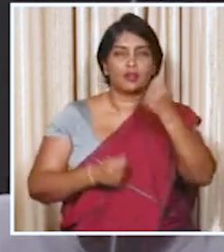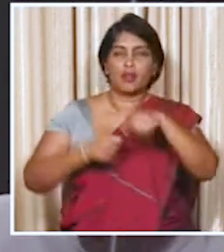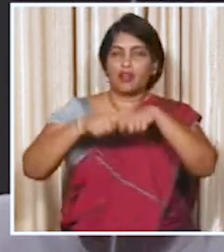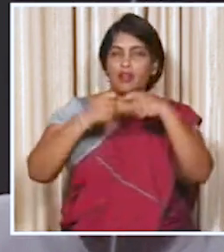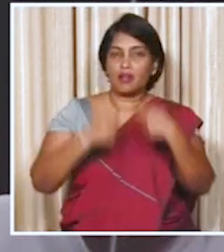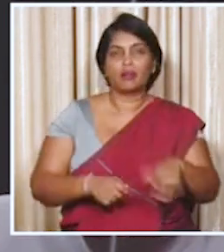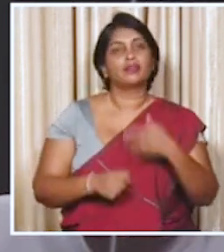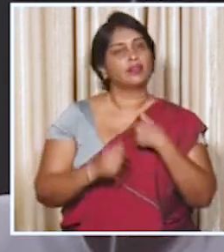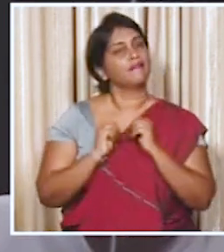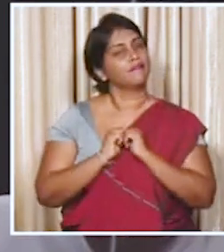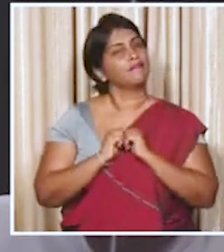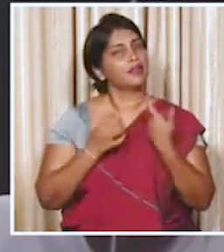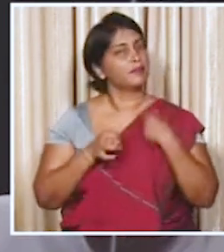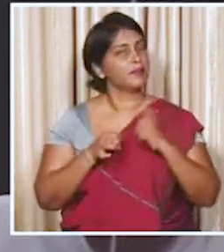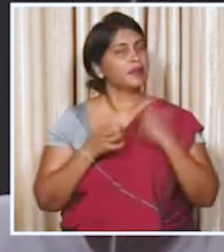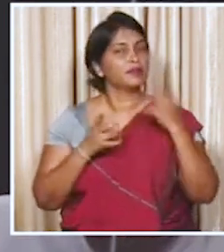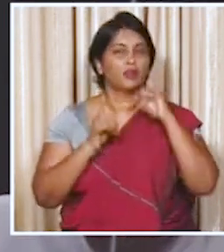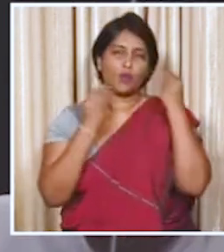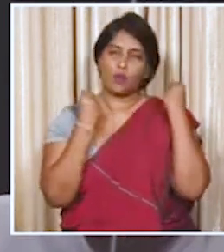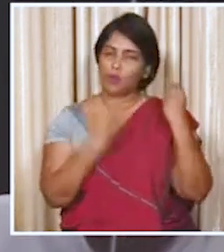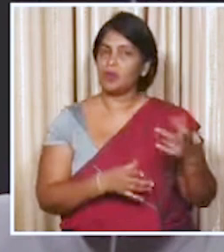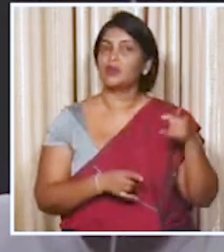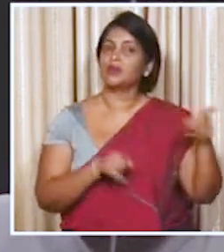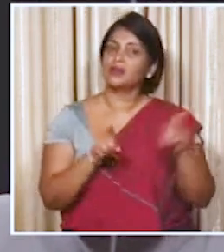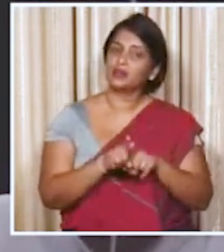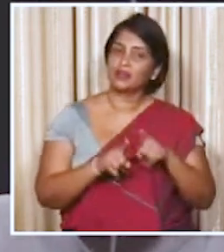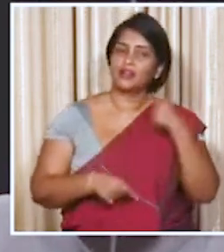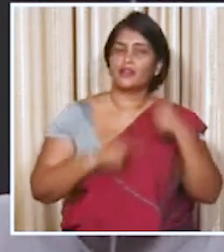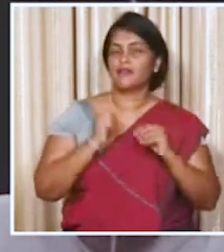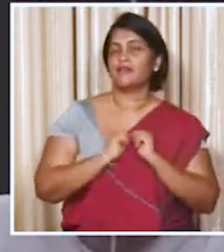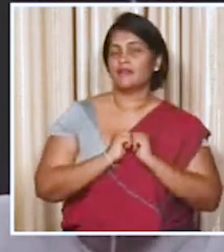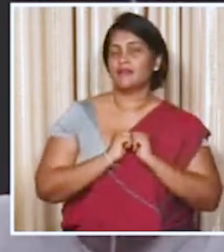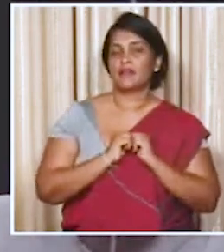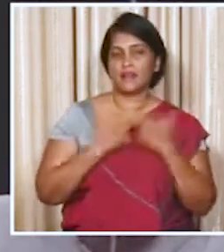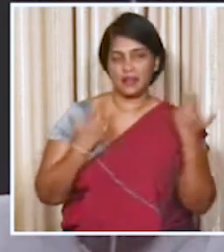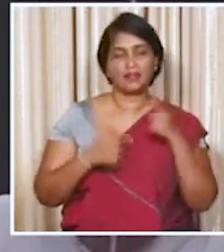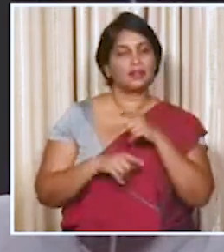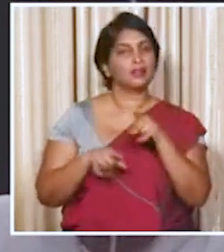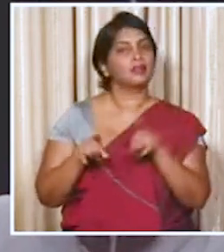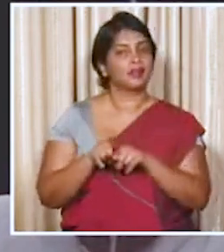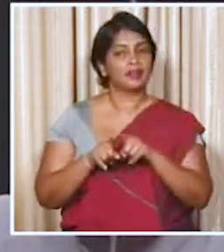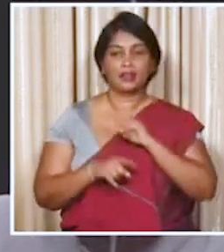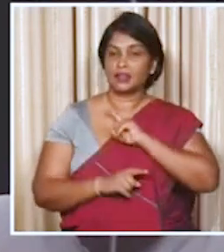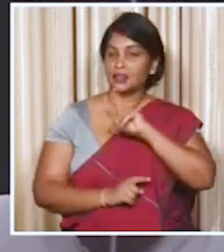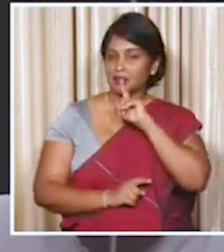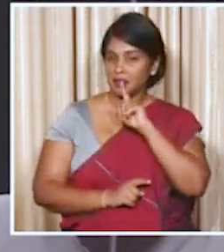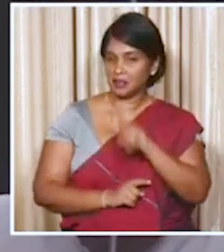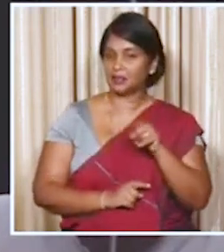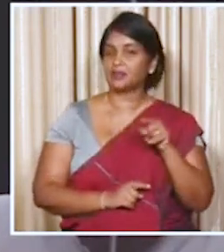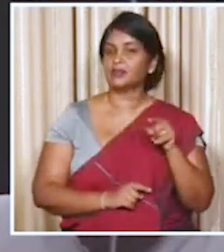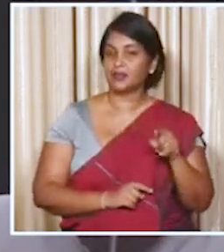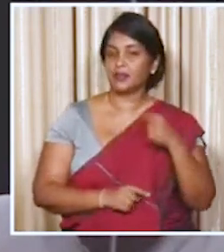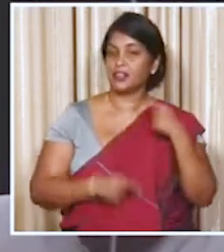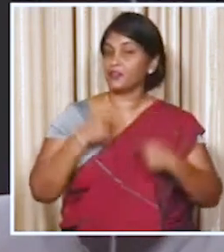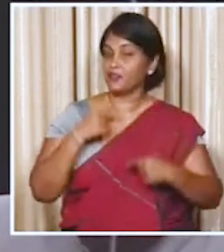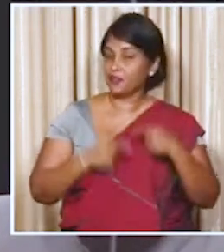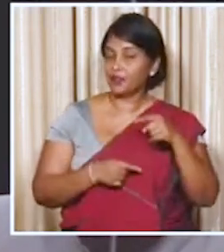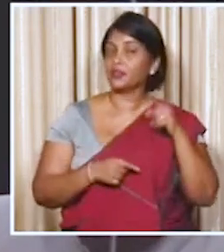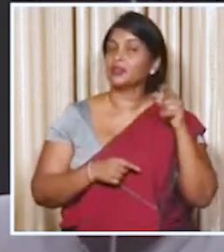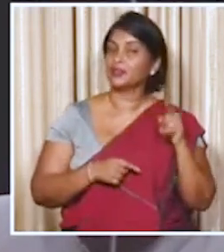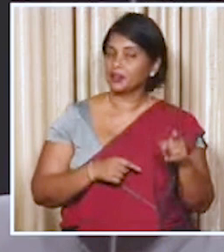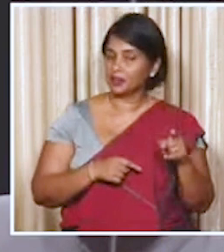කරන එක අපිට කිසි ප්‍රශ්නයක් නෑ. ඒක අපරාධයක්. ඒ නිසා මම මේ විවාදේ වැඩක් නෑ. ඉතින් ඒ නිසා බෑ ඔබතුමියට කිව්වේ මම මේ විවාදය